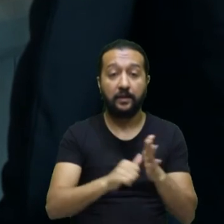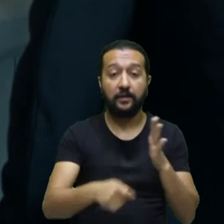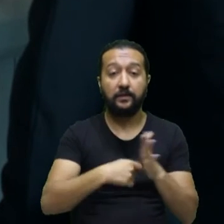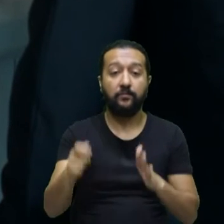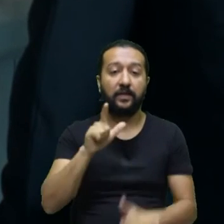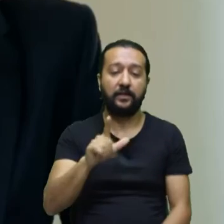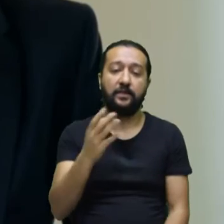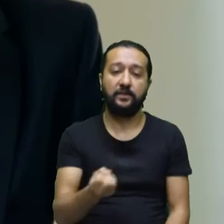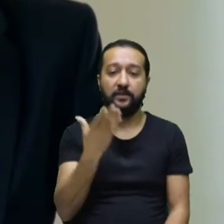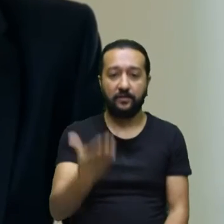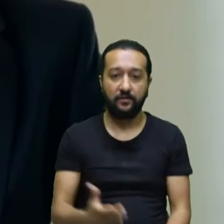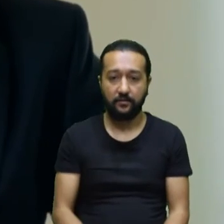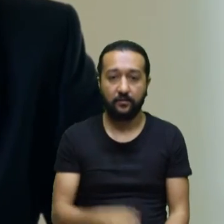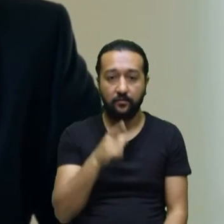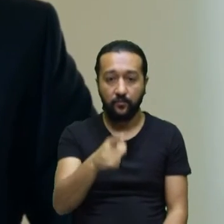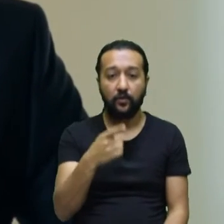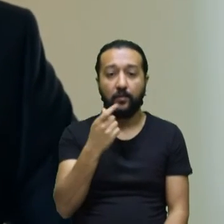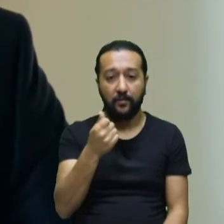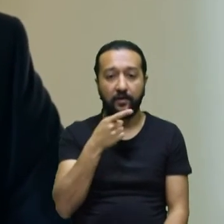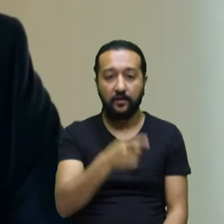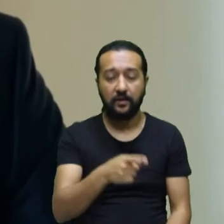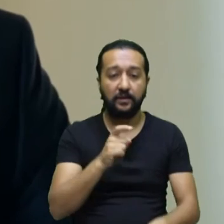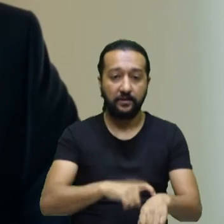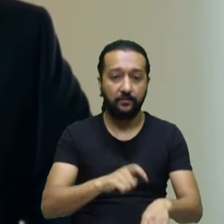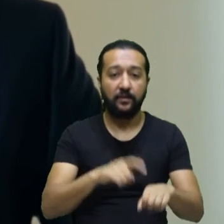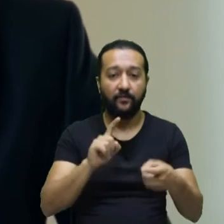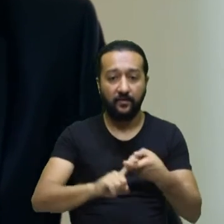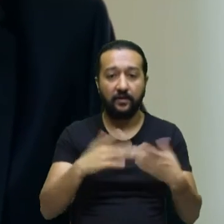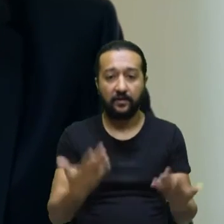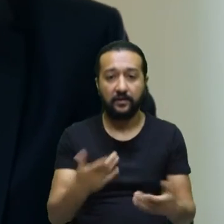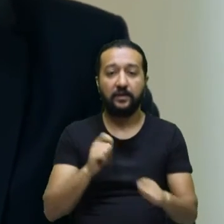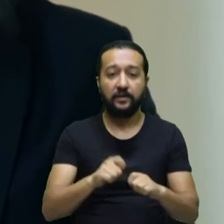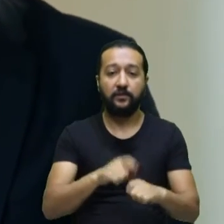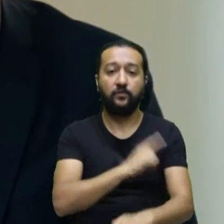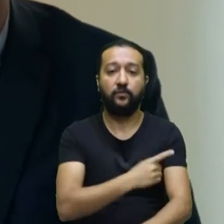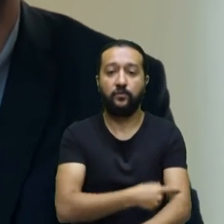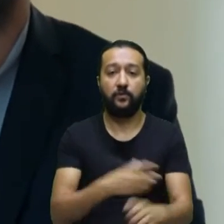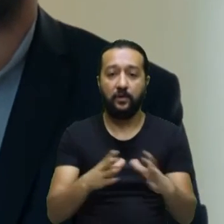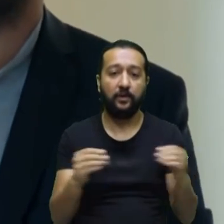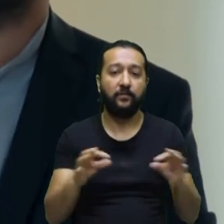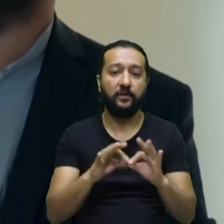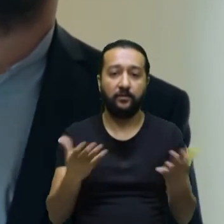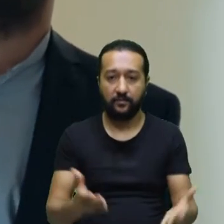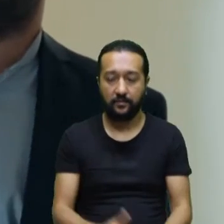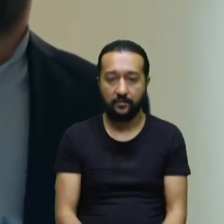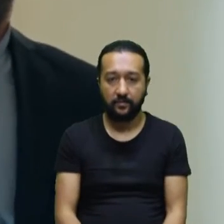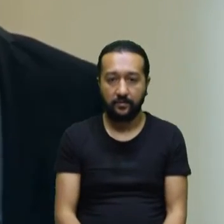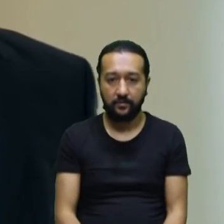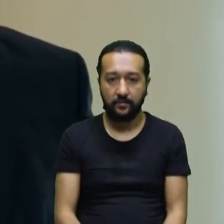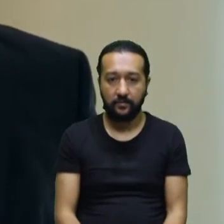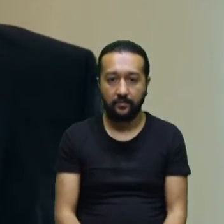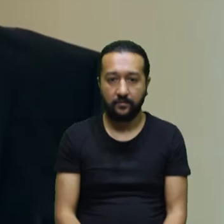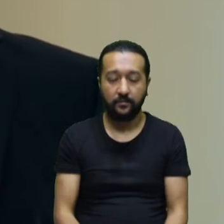tarihten silmek gerekir. Bu da para, zaman ve iş gücü kaybı demek. Yavaşça